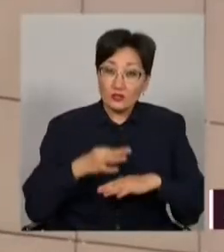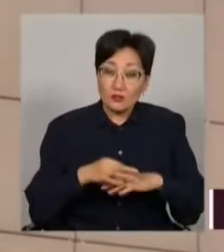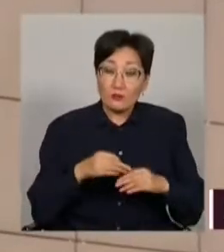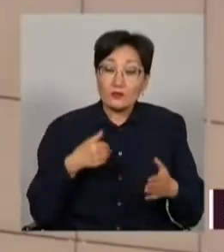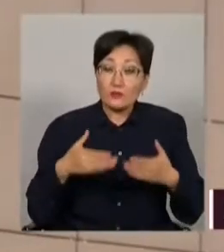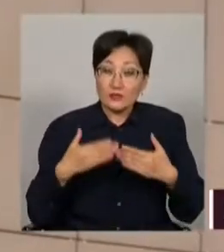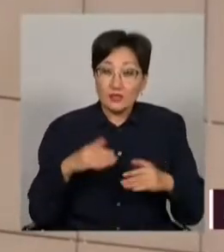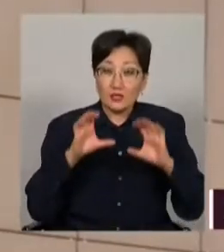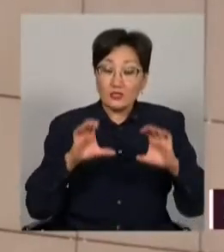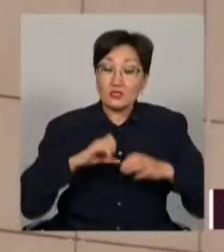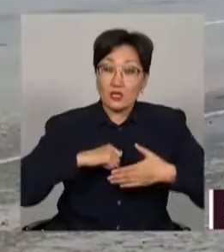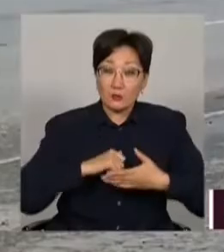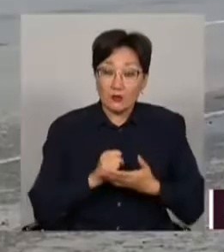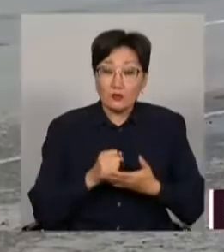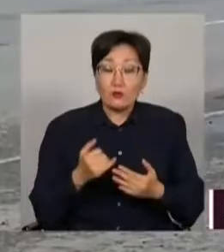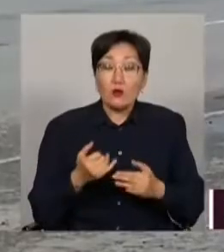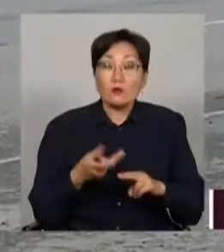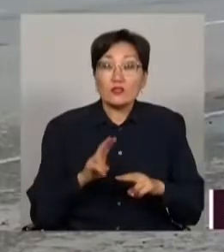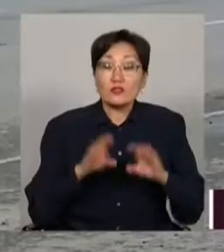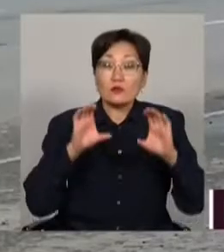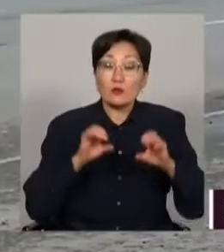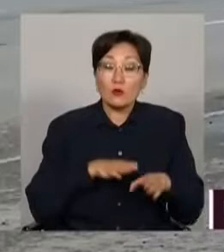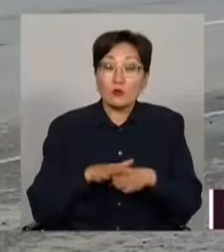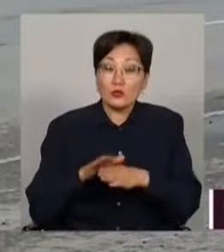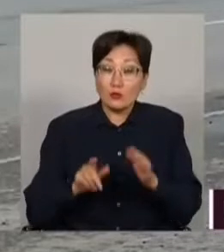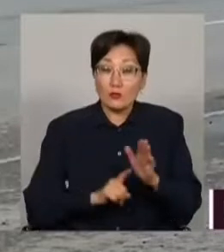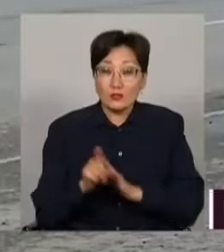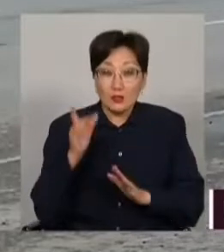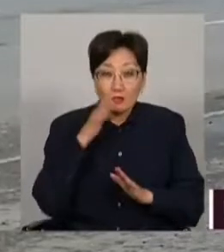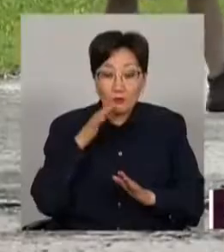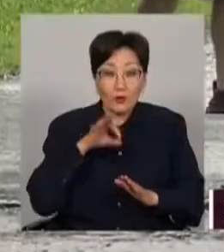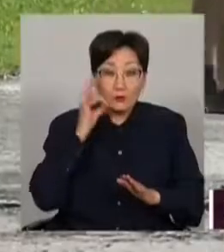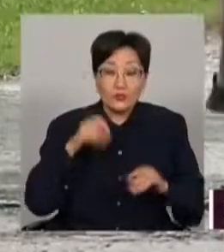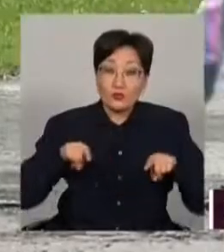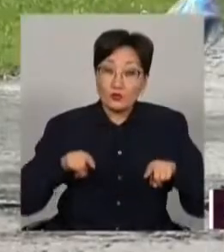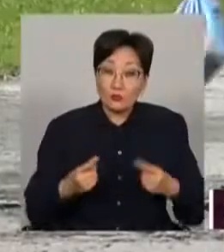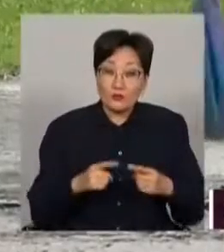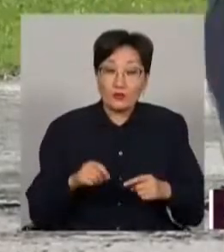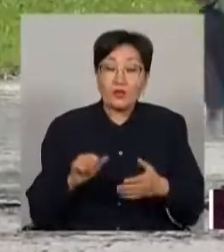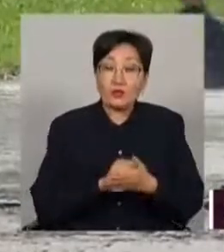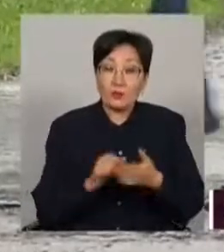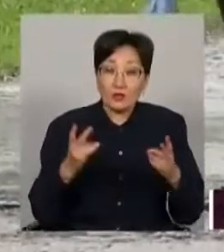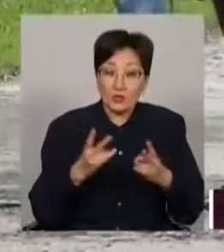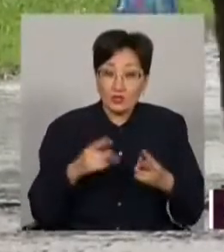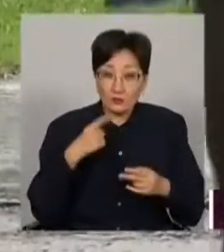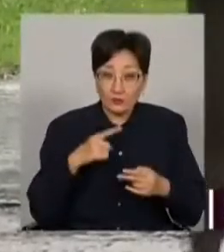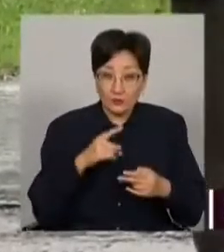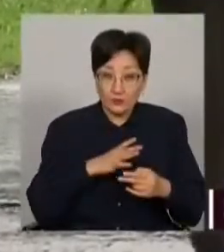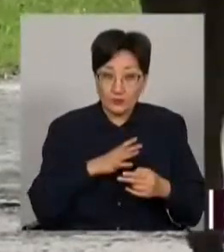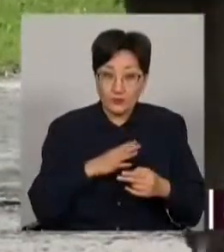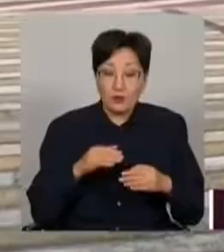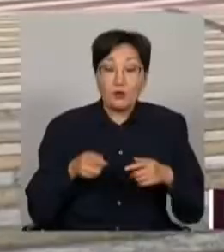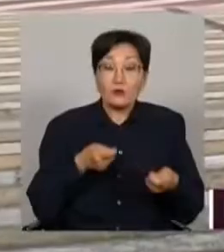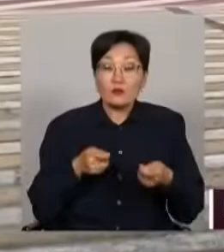қарау туралы заң қабылданғанын, ал ол заң орындала бастау үшін иттер мен мысықтарды ұстау туралы актілер қажет екенін алға тартып отыр.